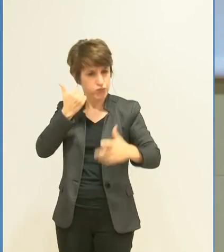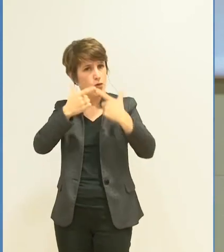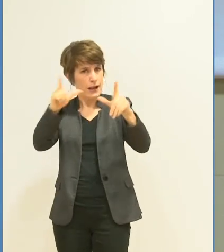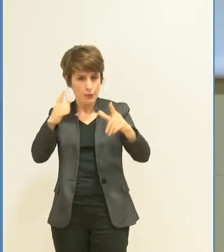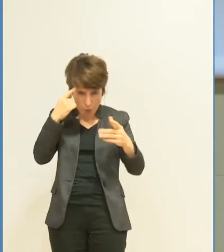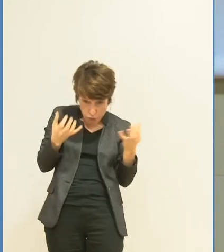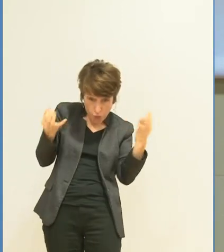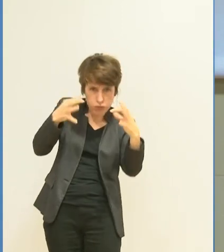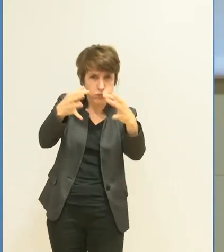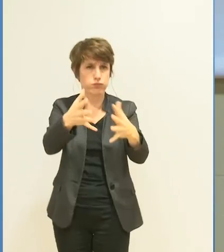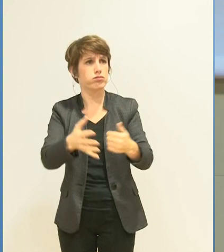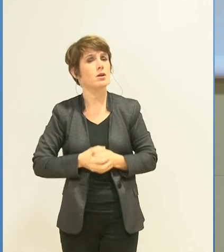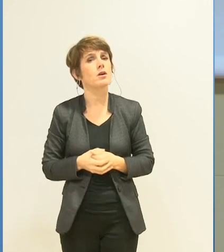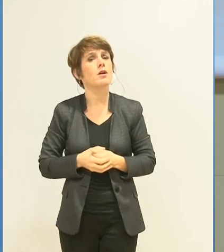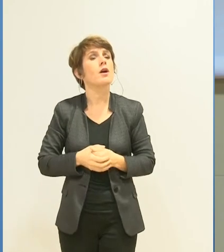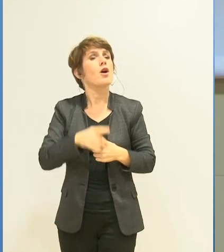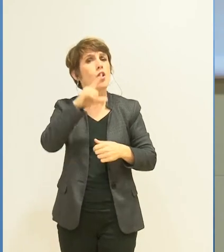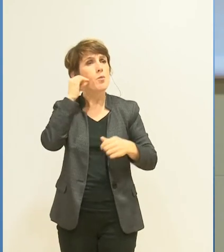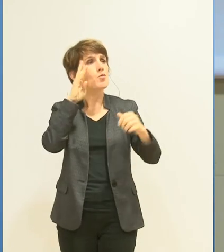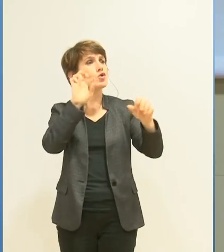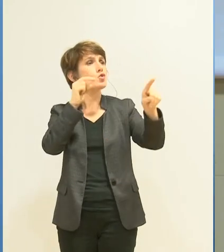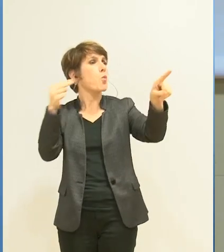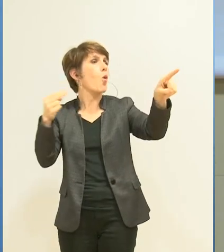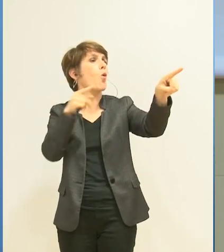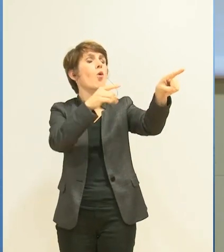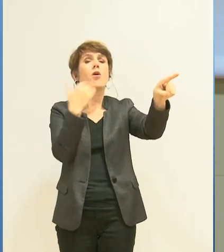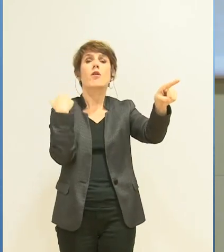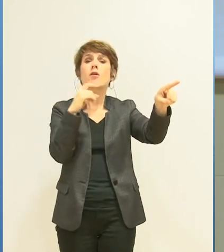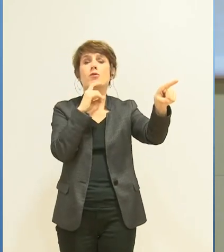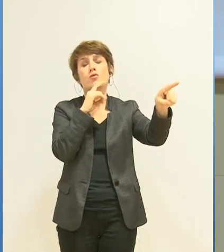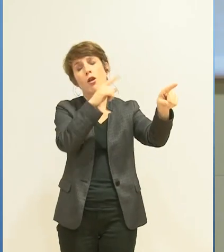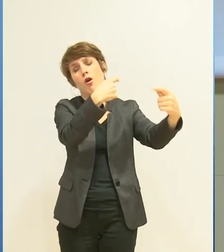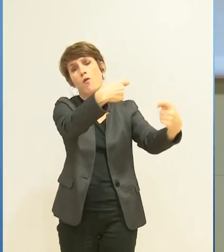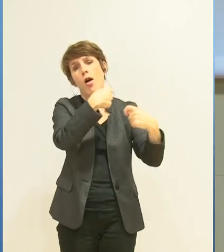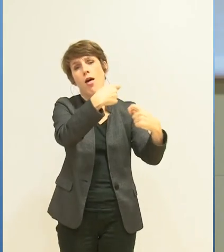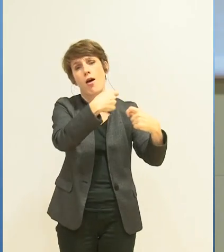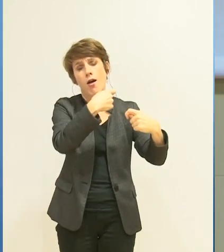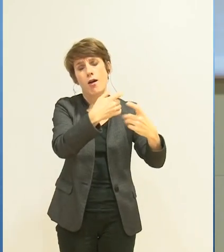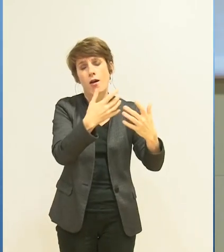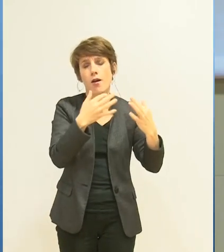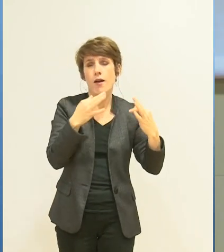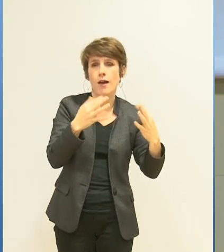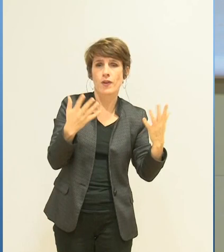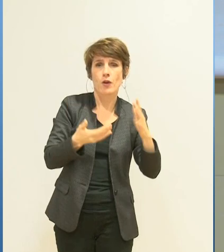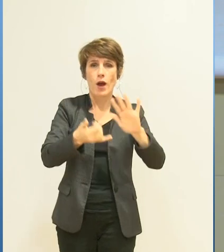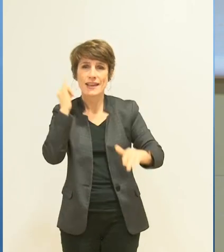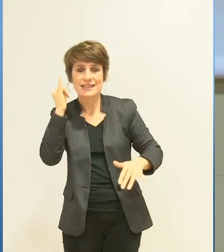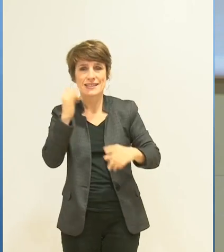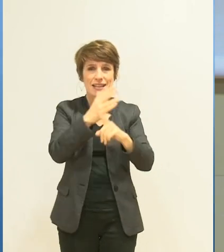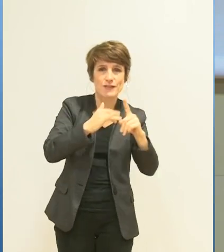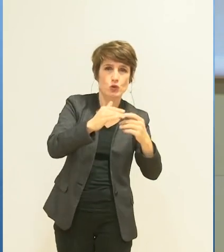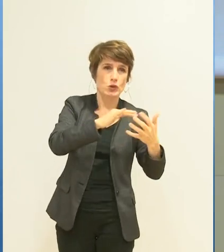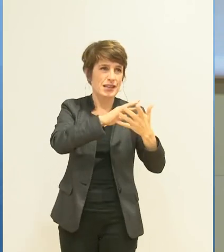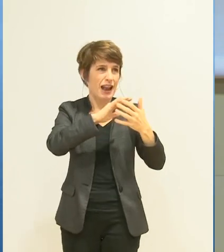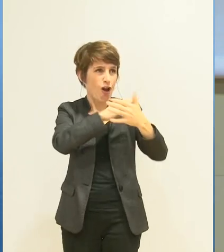sle monsieur bron peut-être un mot puisque vous insistez toujours pour cette décorrélation entre les initiatives sociales et environnementales